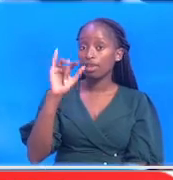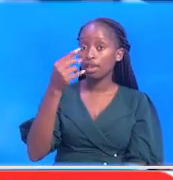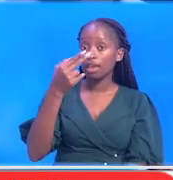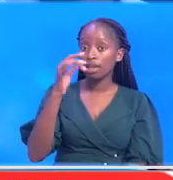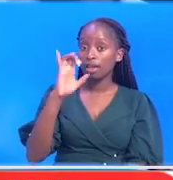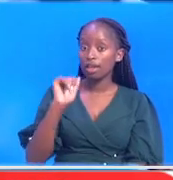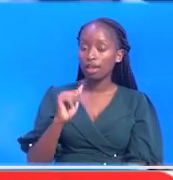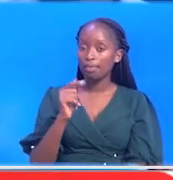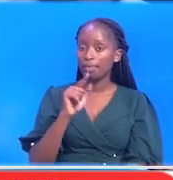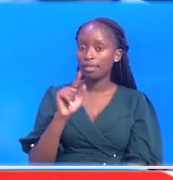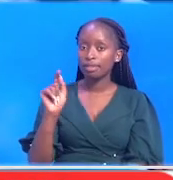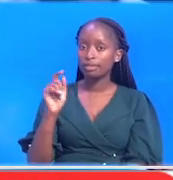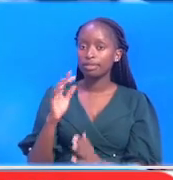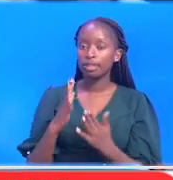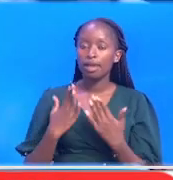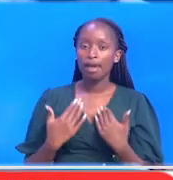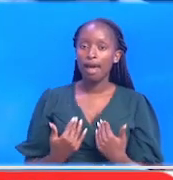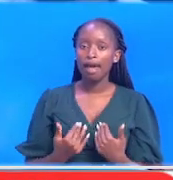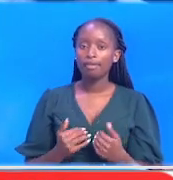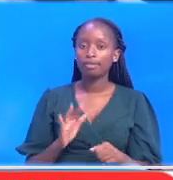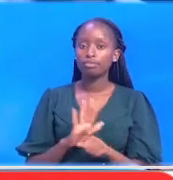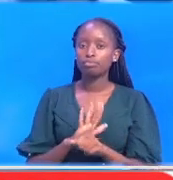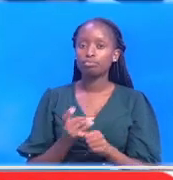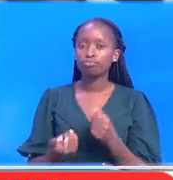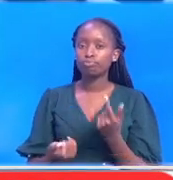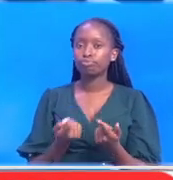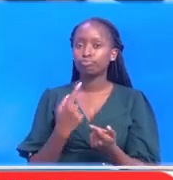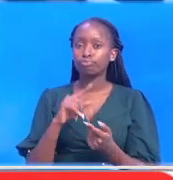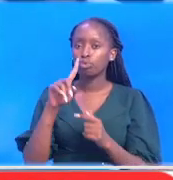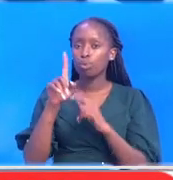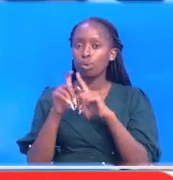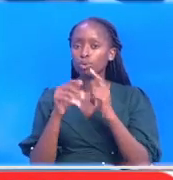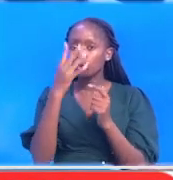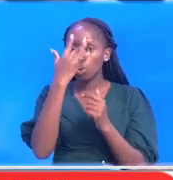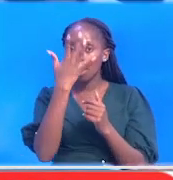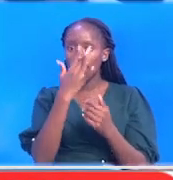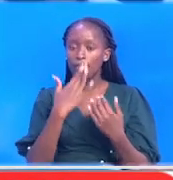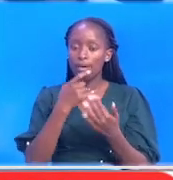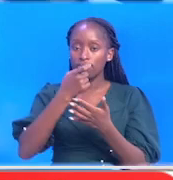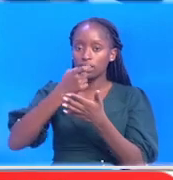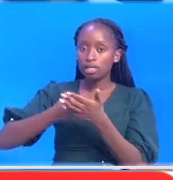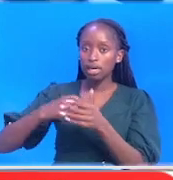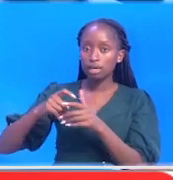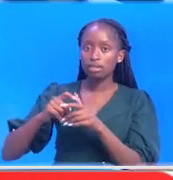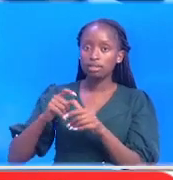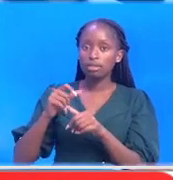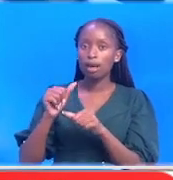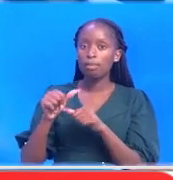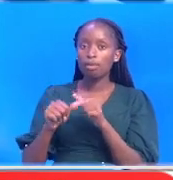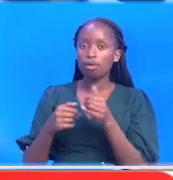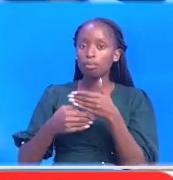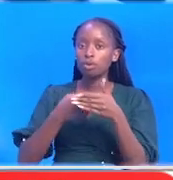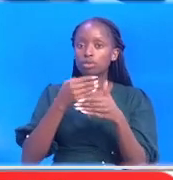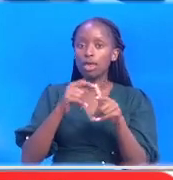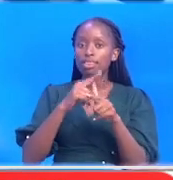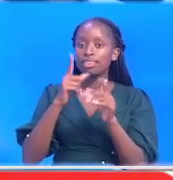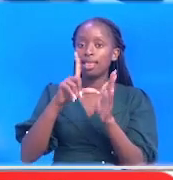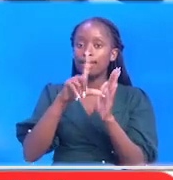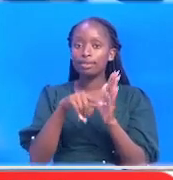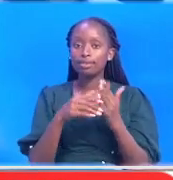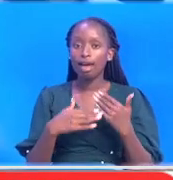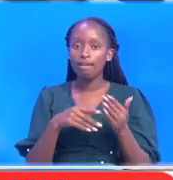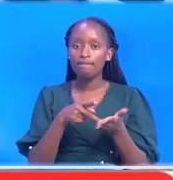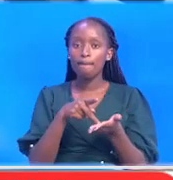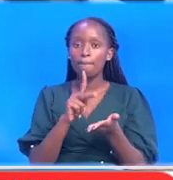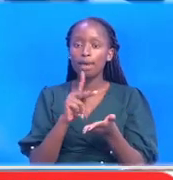maswali kuhusu ni kwa nini watozwe ushuru wa kuzijenga nyumba hizo na kisha baadaye tena walazimike kuzilipia